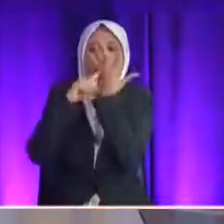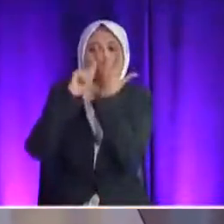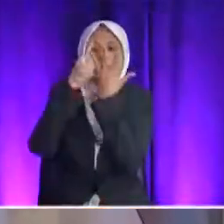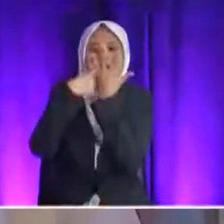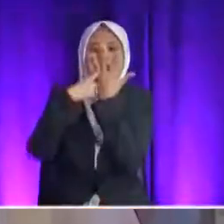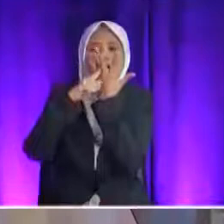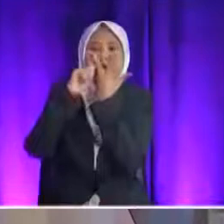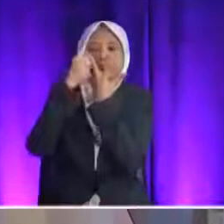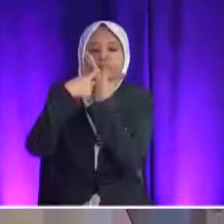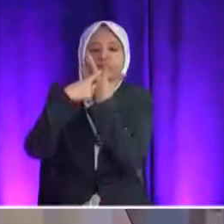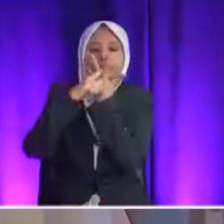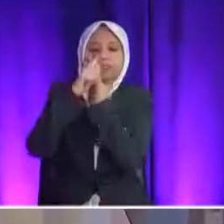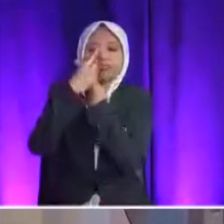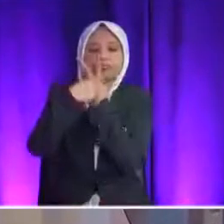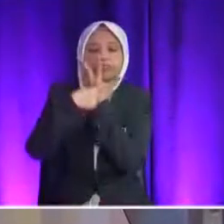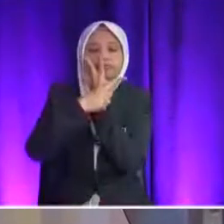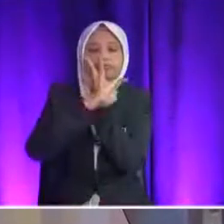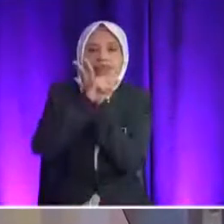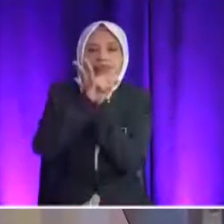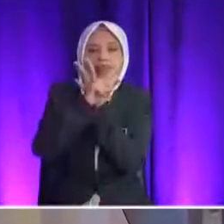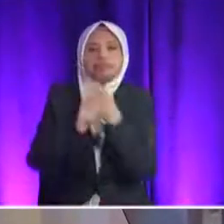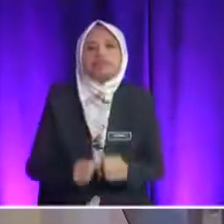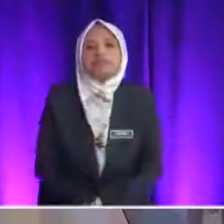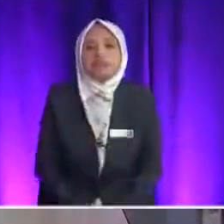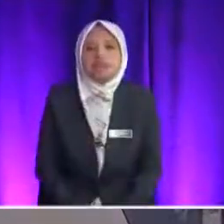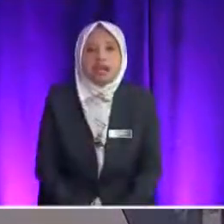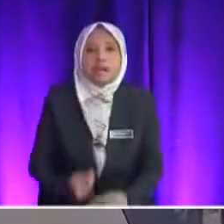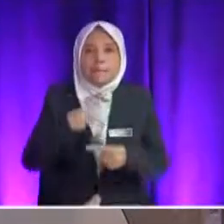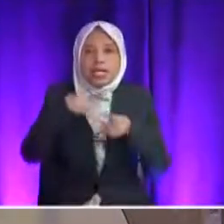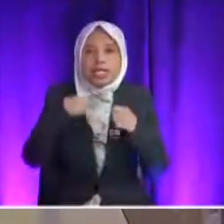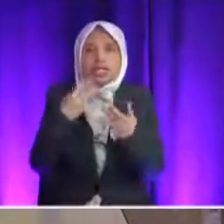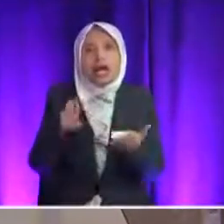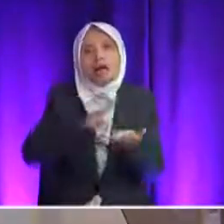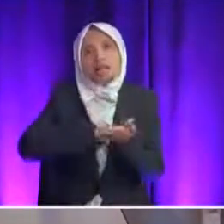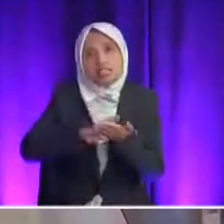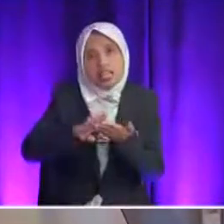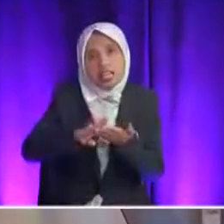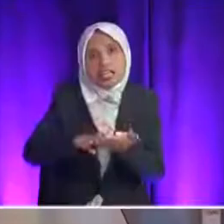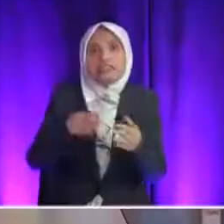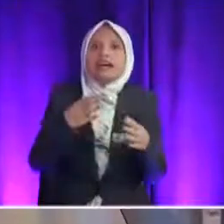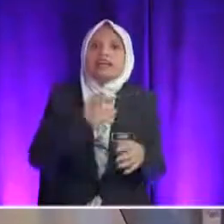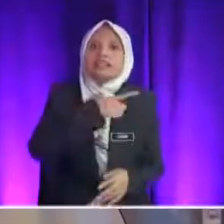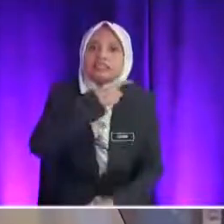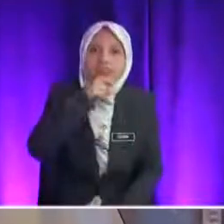Dil Widodo celah dah oke make dah pun